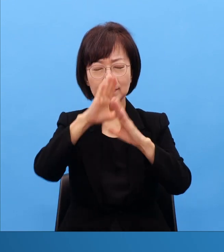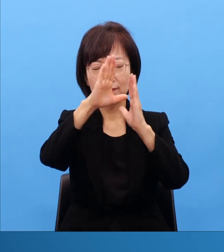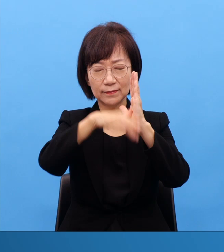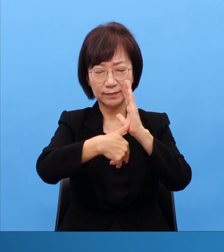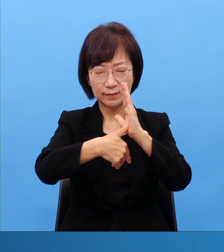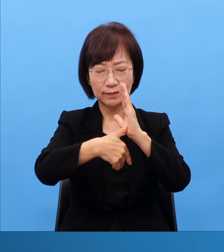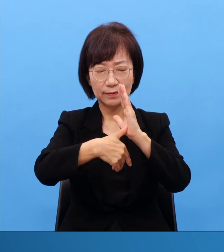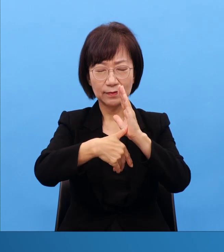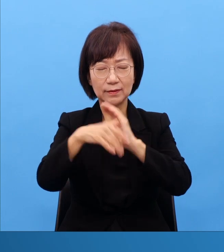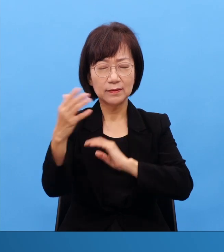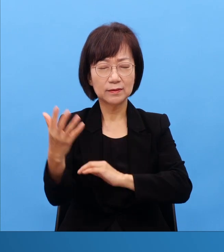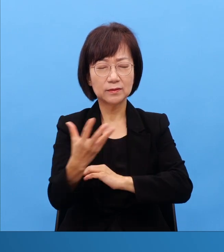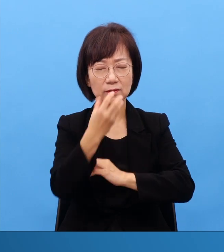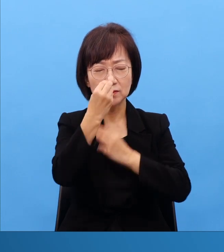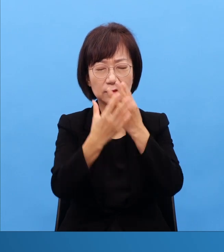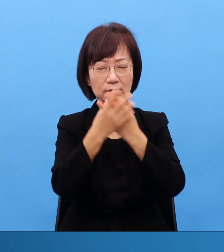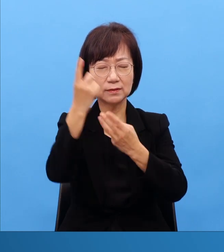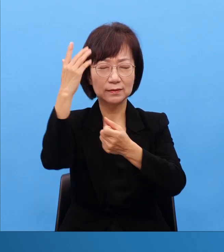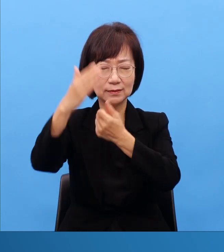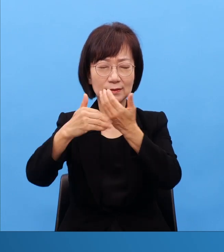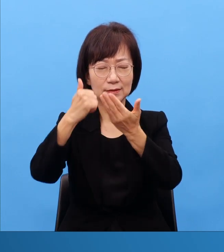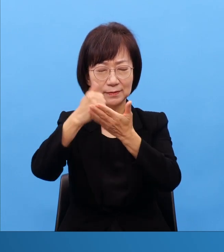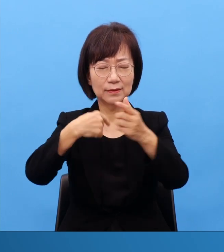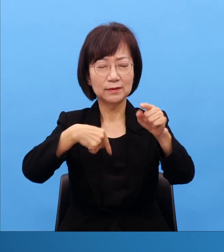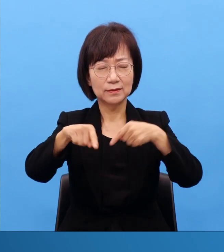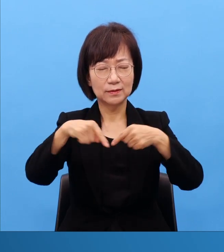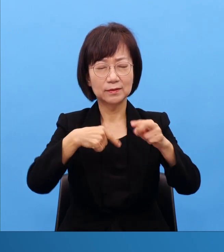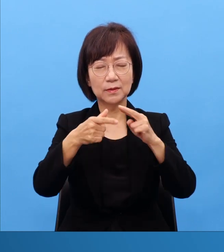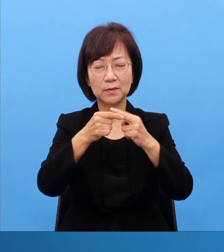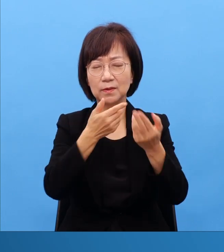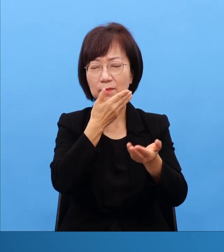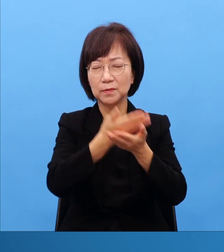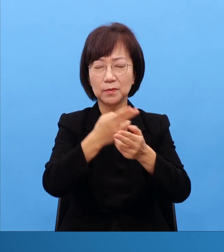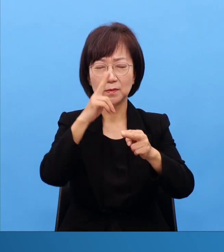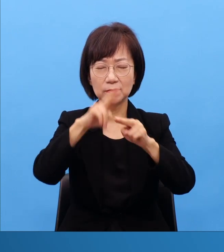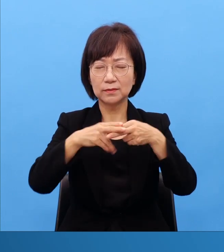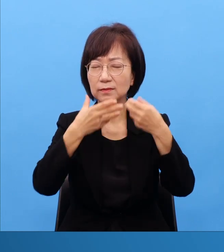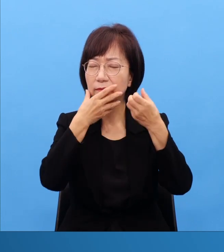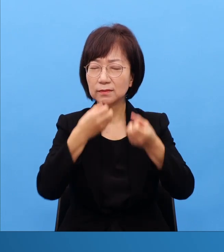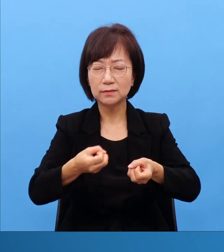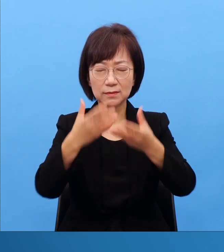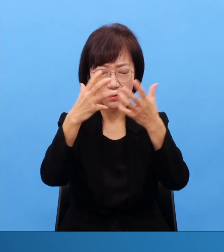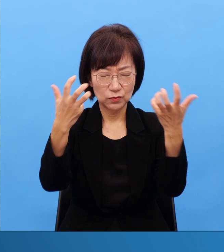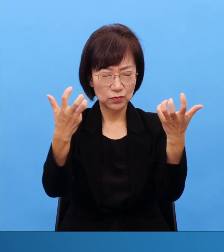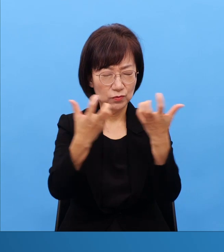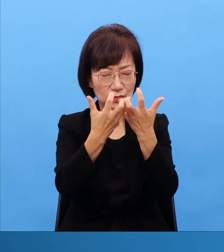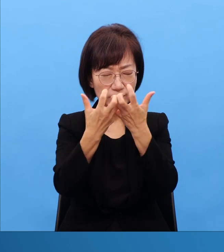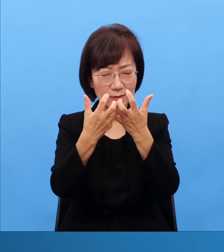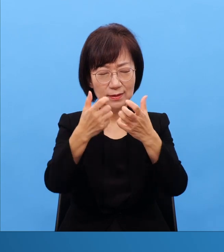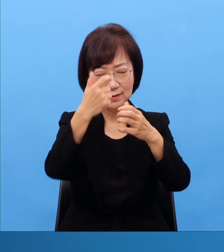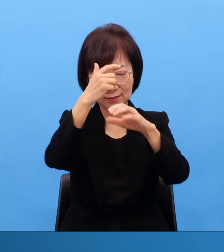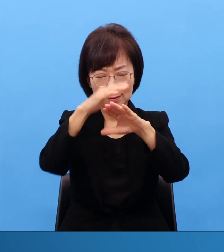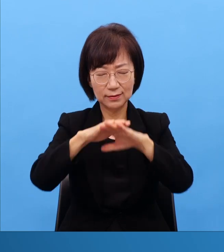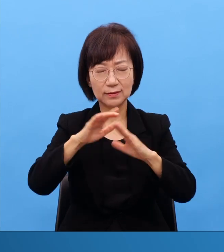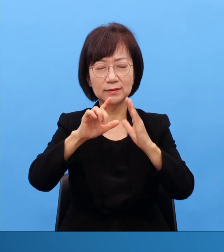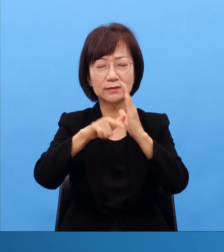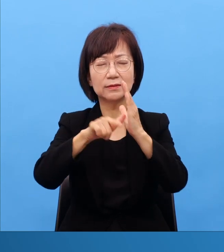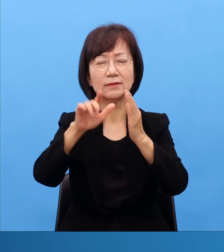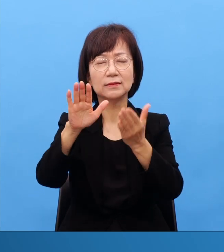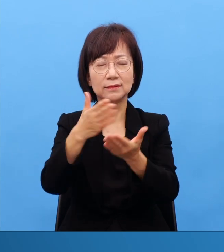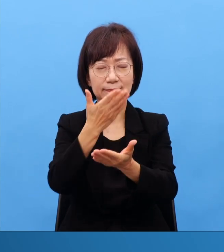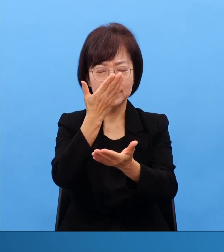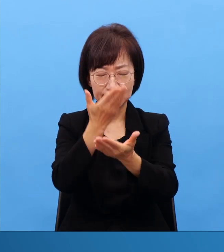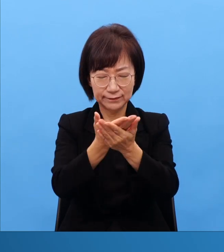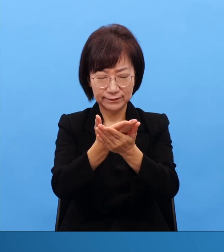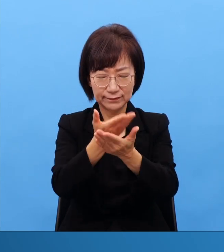하나님의 역사와 보좌의 축복으로 충만한 예배가 되게 하여 주옵소서. May this be the worship through which we see an abundance of